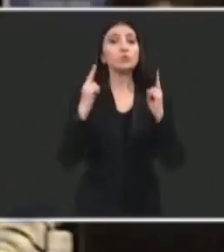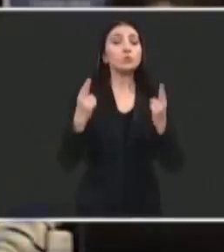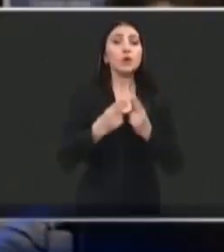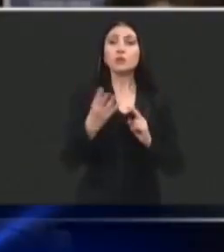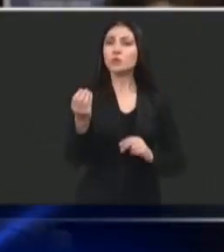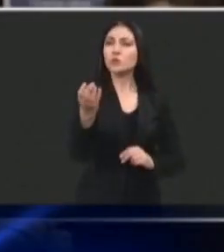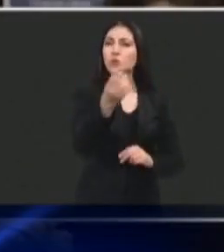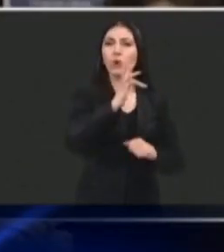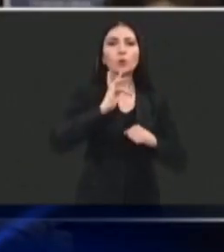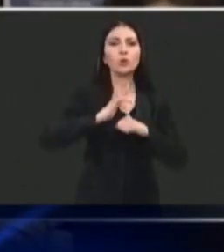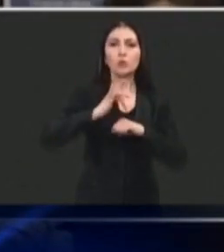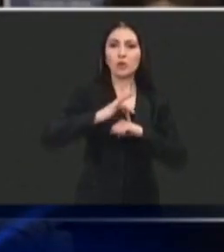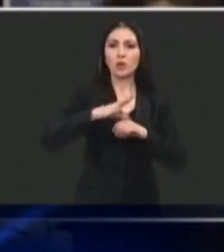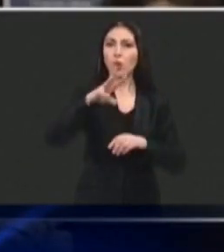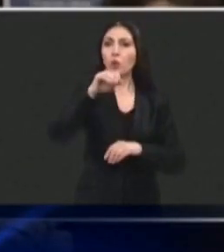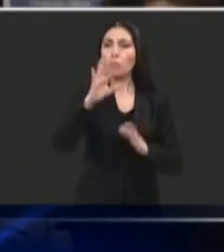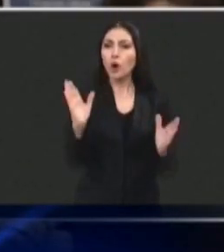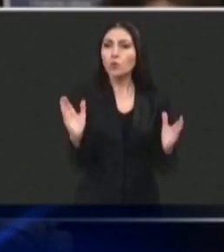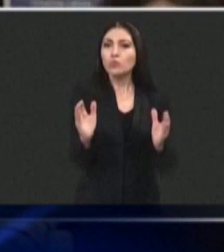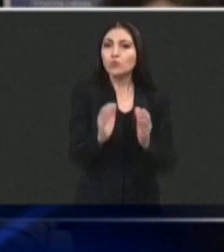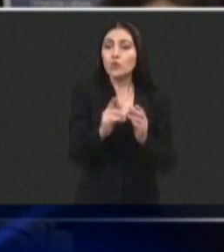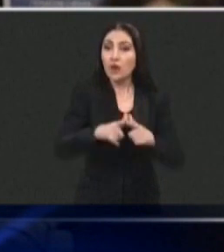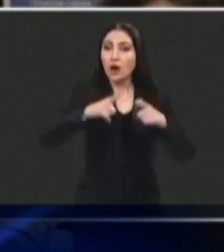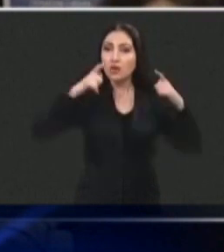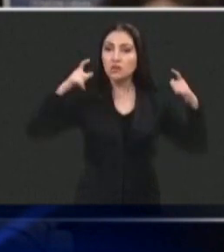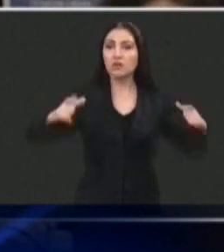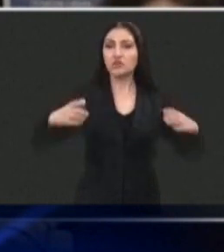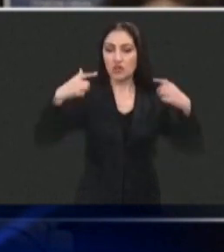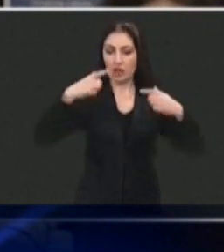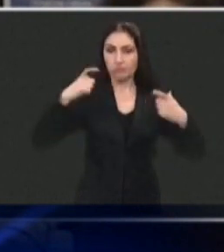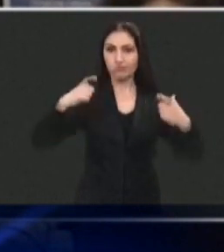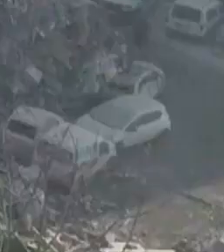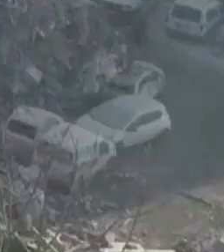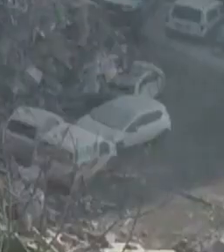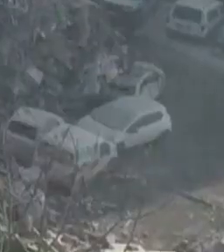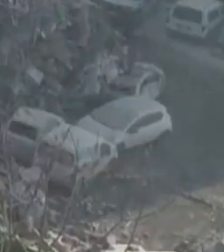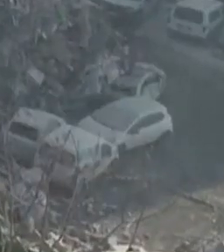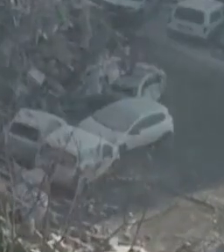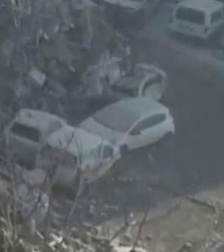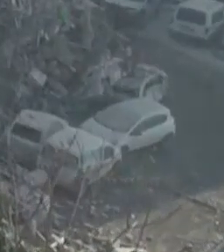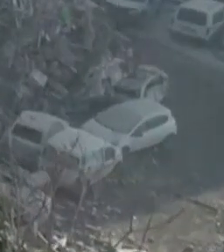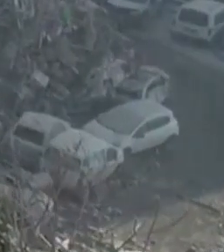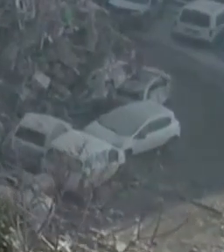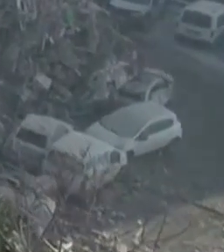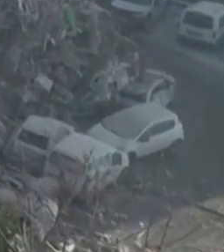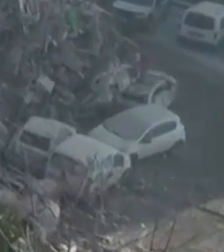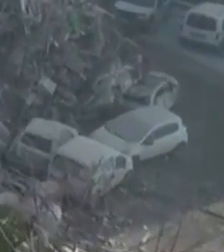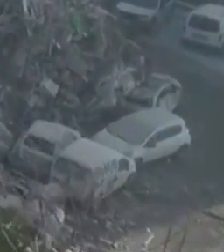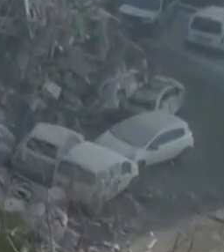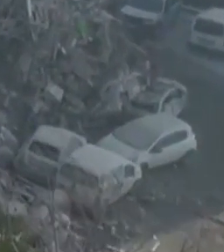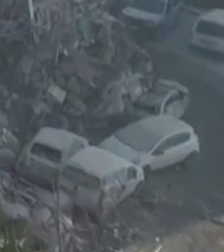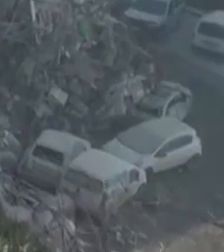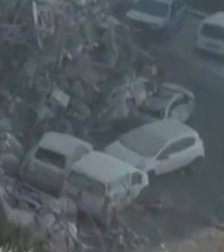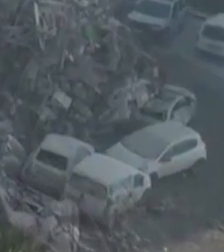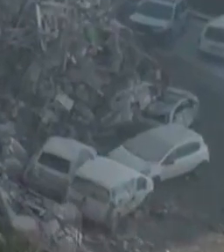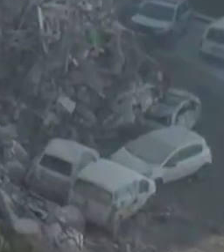họa xảy ra ở khu vực có diện tích lớn hơn chủ quyền lãnh thổ của nhiều quốc gia. Sức tàn phá tương đương nhiều quả bom nguyên tử cực mạnh.